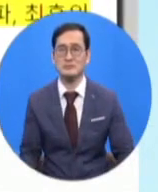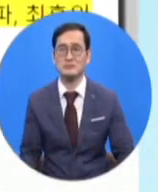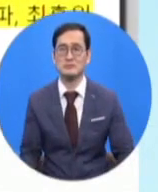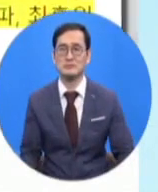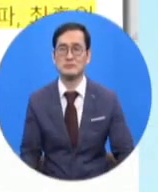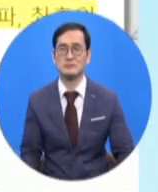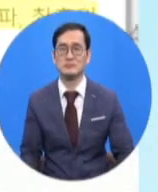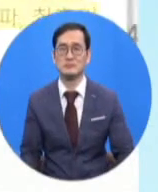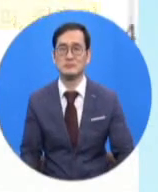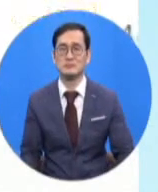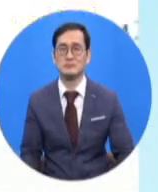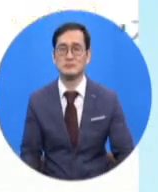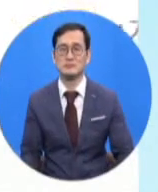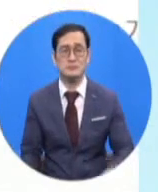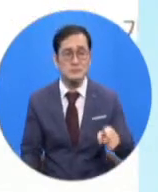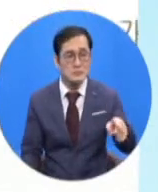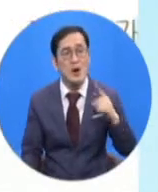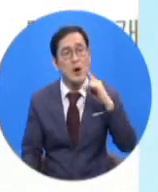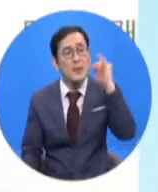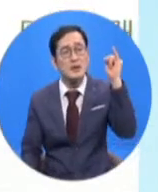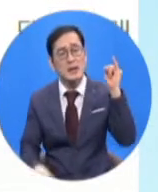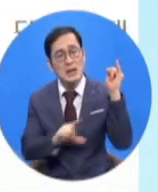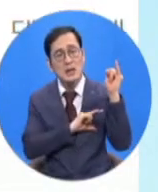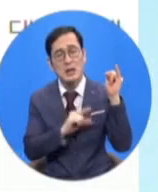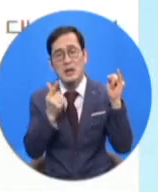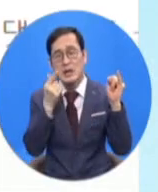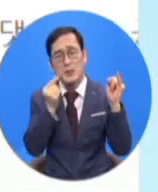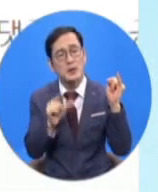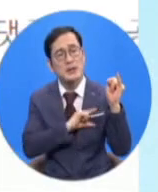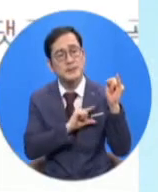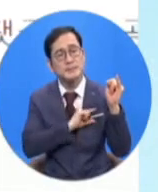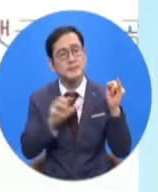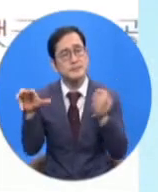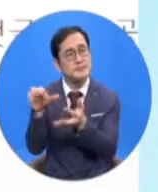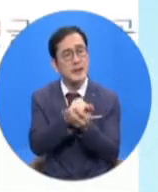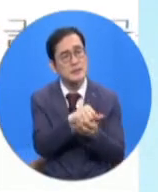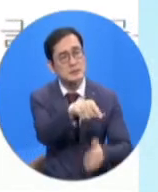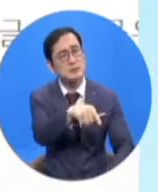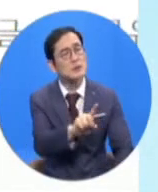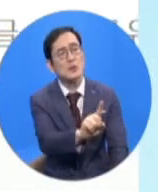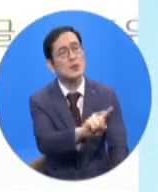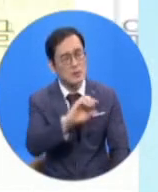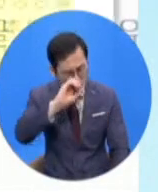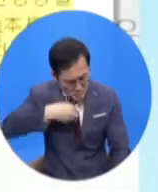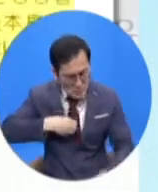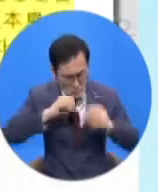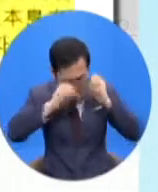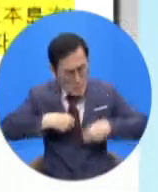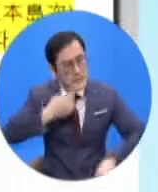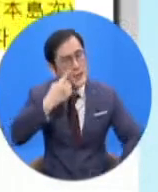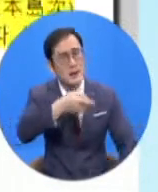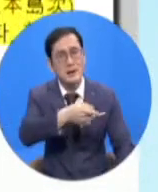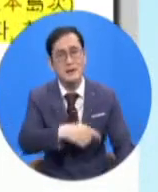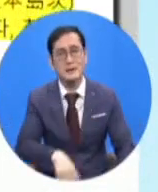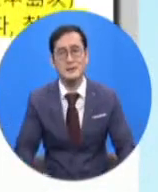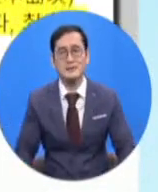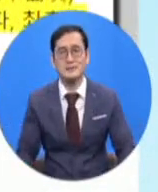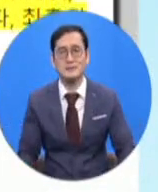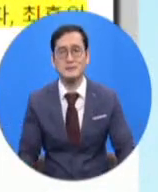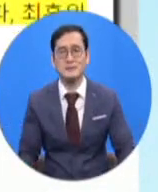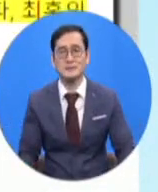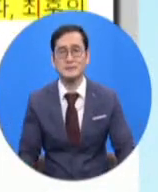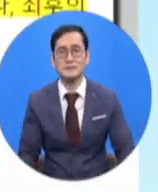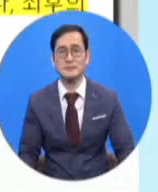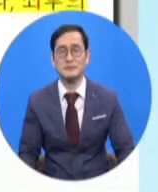본인의 어머니에 대해서 그렇다면 어떤 대답을 할 거야 거기에 대해서 진중권 교수가 문제제기를 했던 것이고 네 그 당시에 언론 보도가